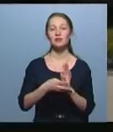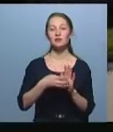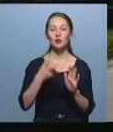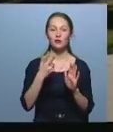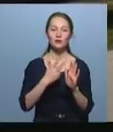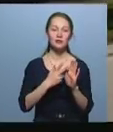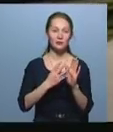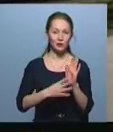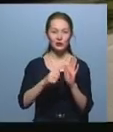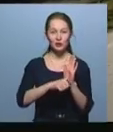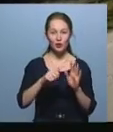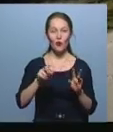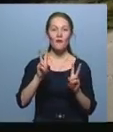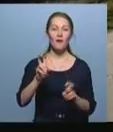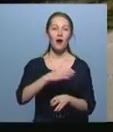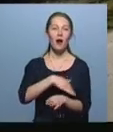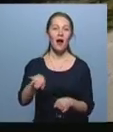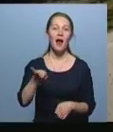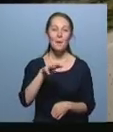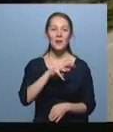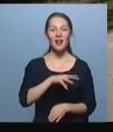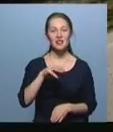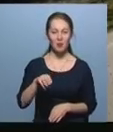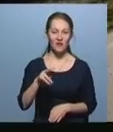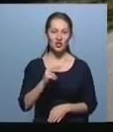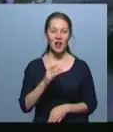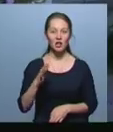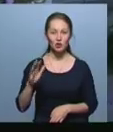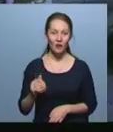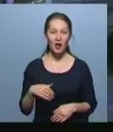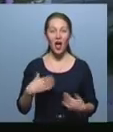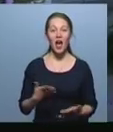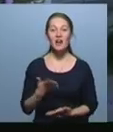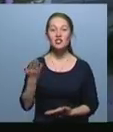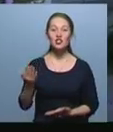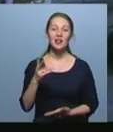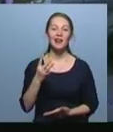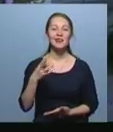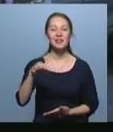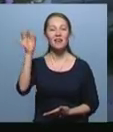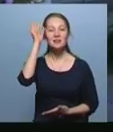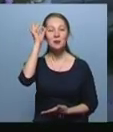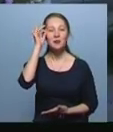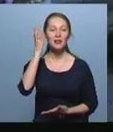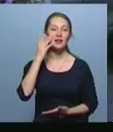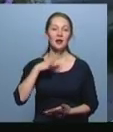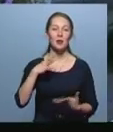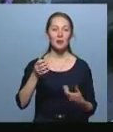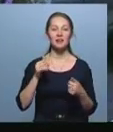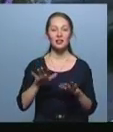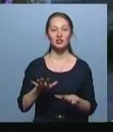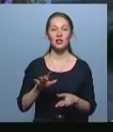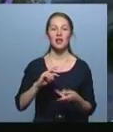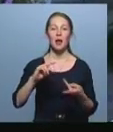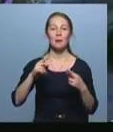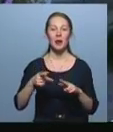1996-го носит имя Михаила Тимофеевича. Жительница улицы Калашникова Лидия Менщикова вспоминает, когда было принято решение о